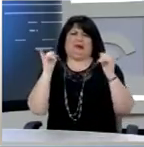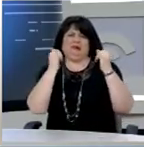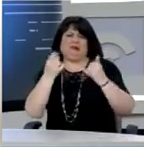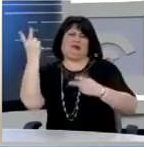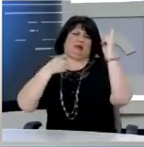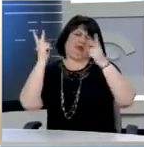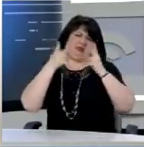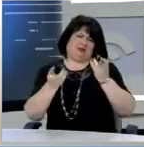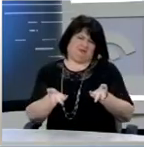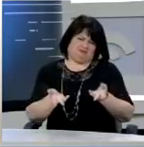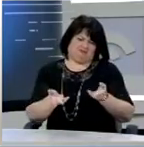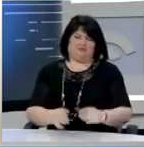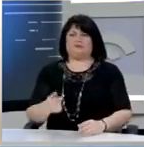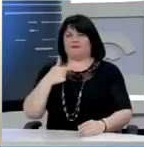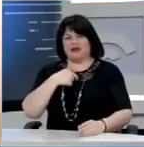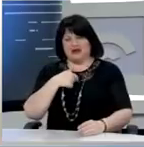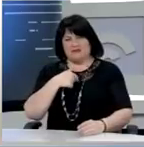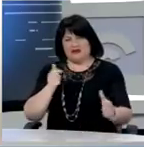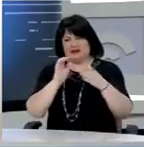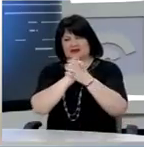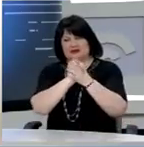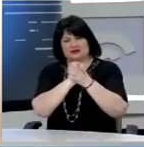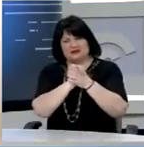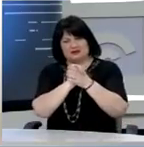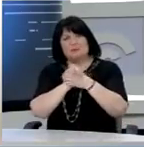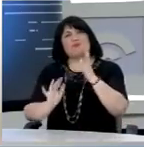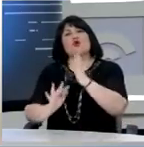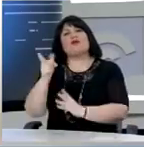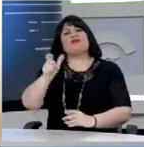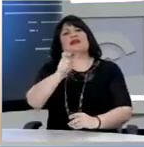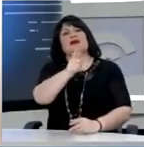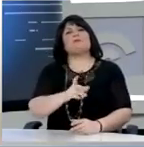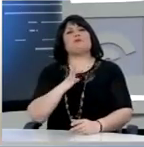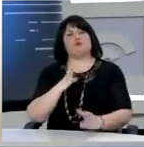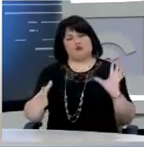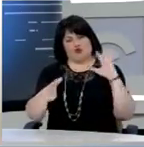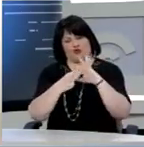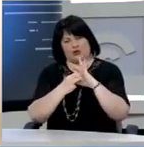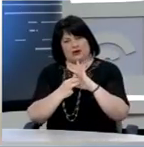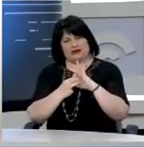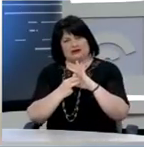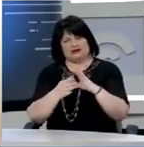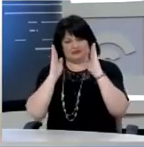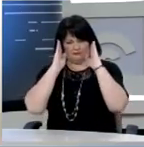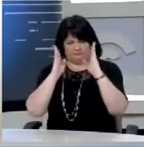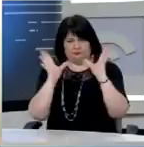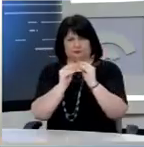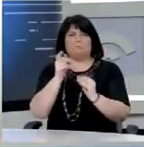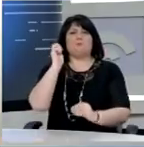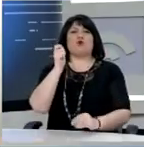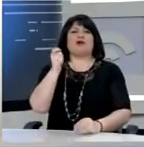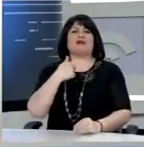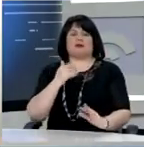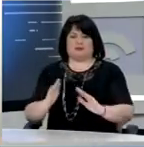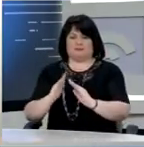συκοφαντίες. Εμείς, σε συμμαχία με τους προοδευτικούς πολίτες, επιμένουμε στο πεδίο της πολιτικής,